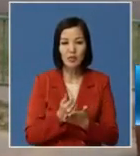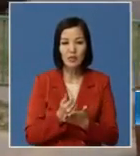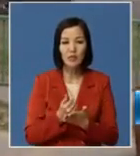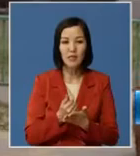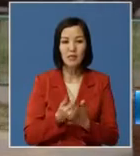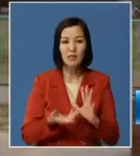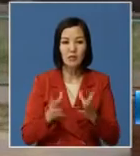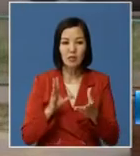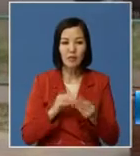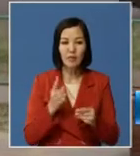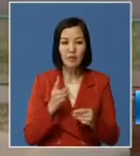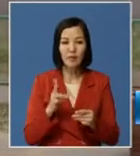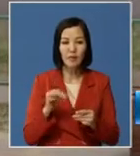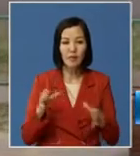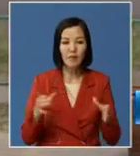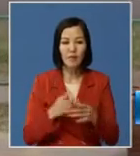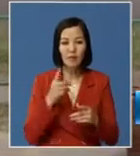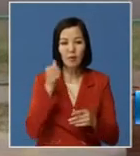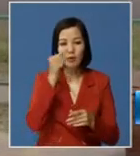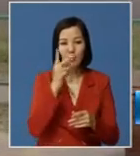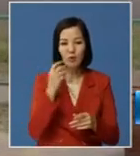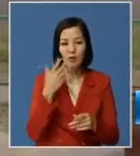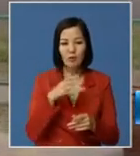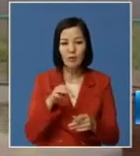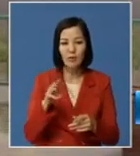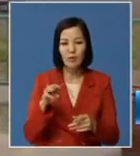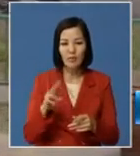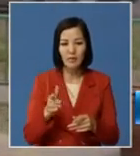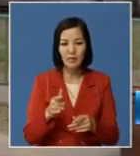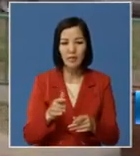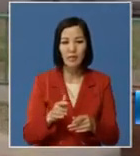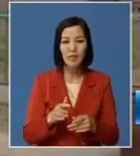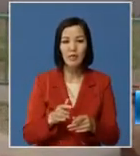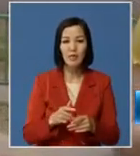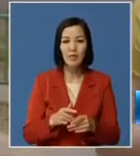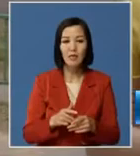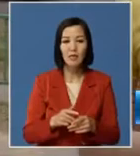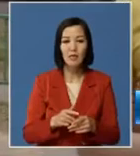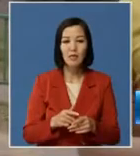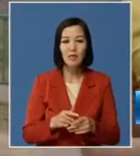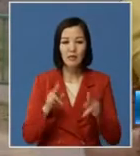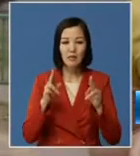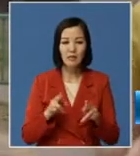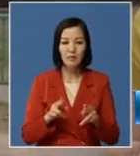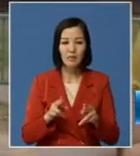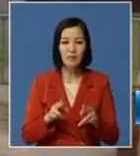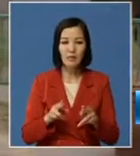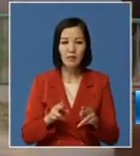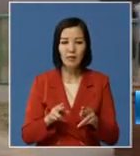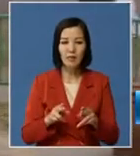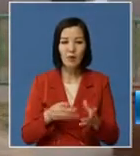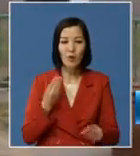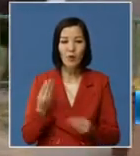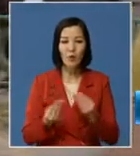беріңіз. Демек, бір компанияның жылдық табысы 250 миллиард теңгеден асады. Өкініштісі, біреудің кәсібі өзгенің өмірін бәске тіккен, мұндай